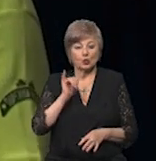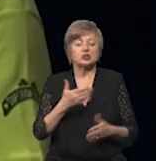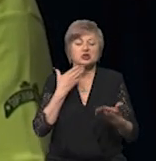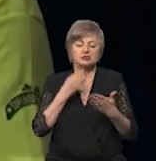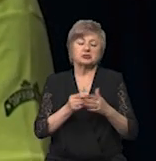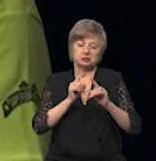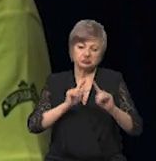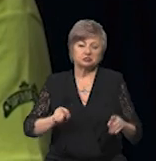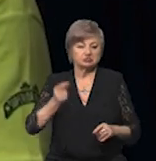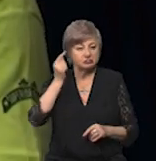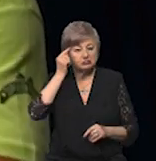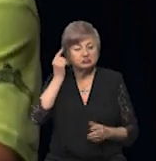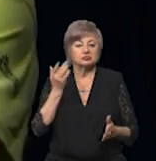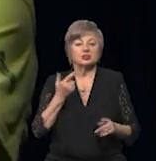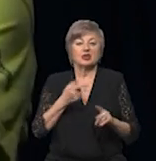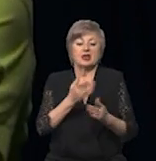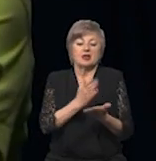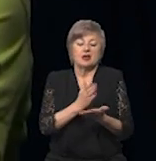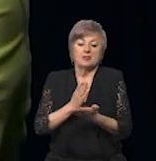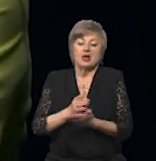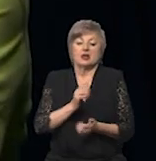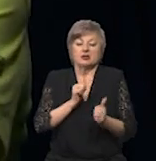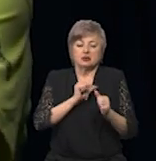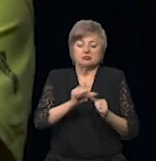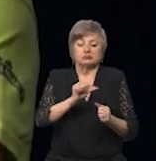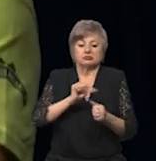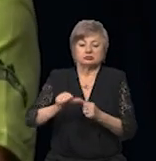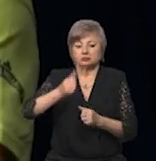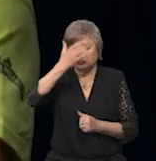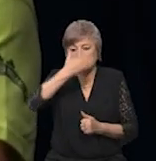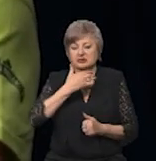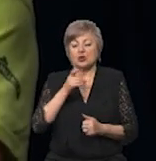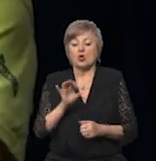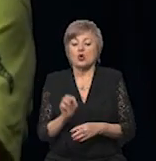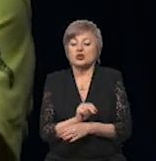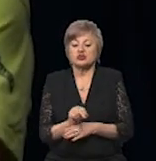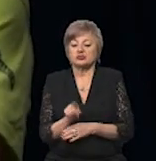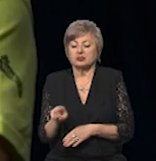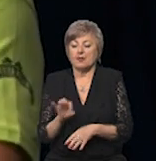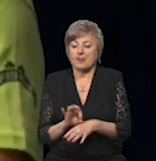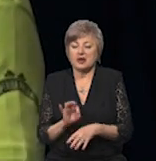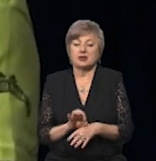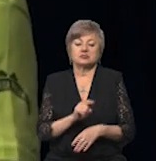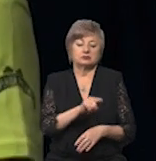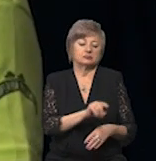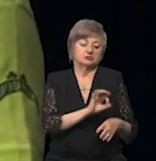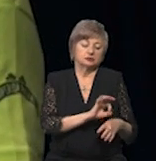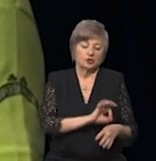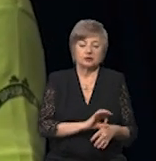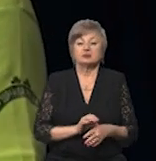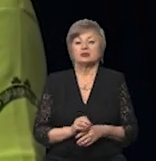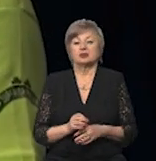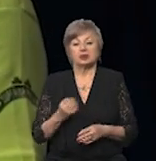канони, 18 масок, кожна відповідає за лікування від конкретного недугу.